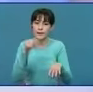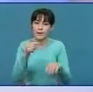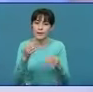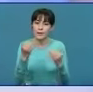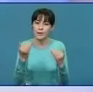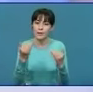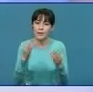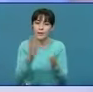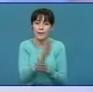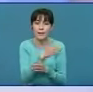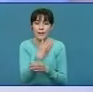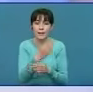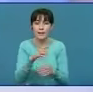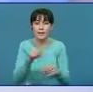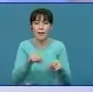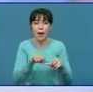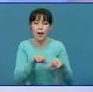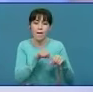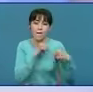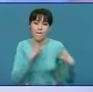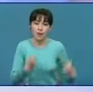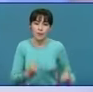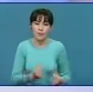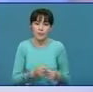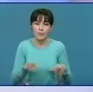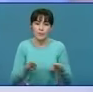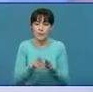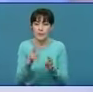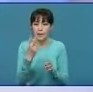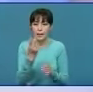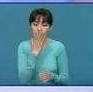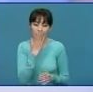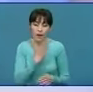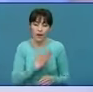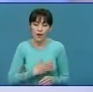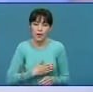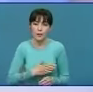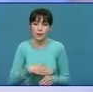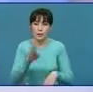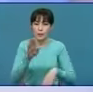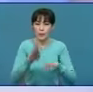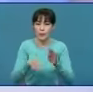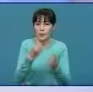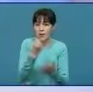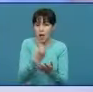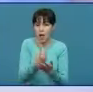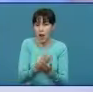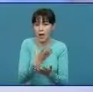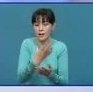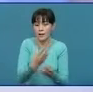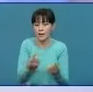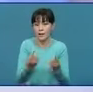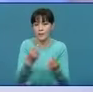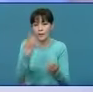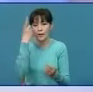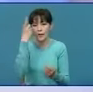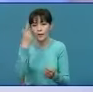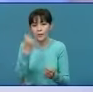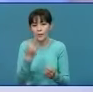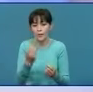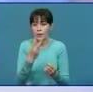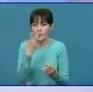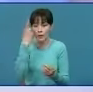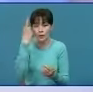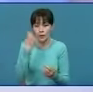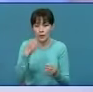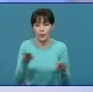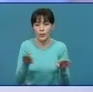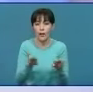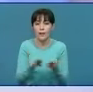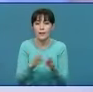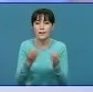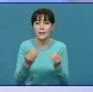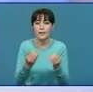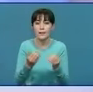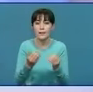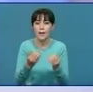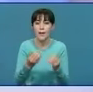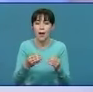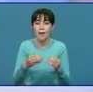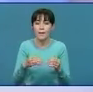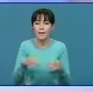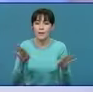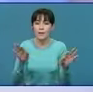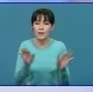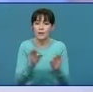махаббат символына айналған қос ғашықтың образ арқылы ең асыл қасиеттің парқын біліп, бағасын түсінуге асықты. Салттан сабақ